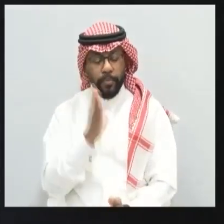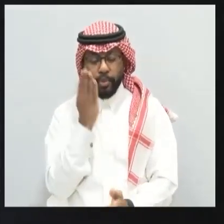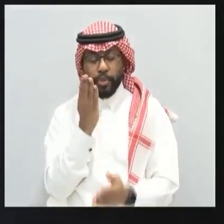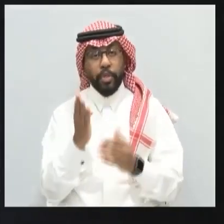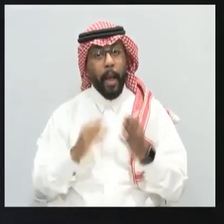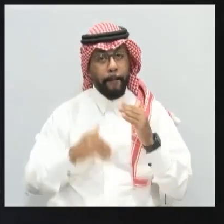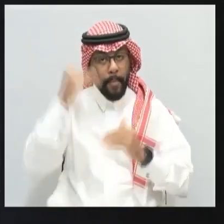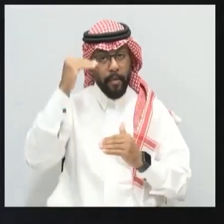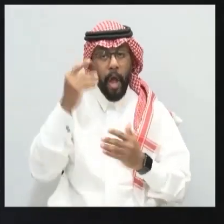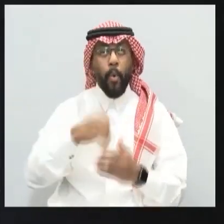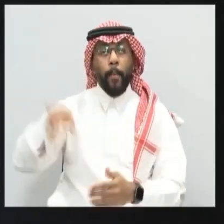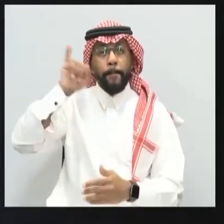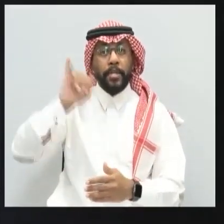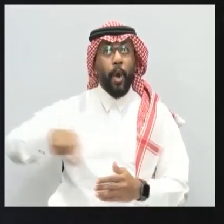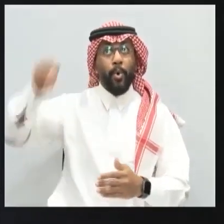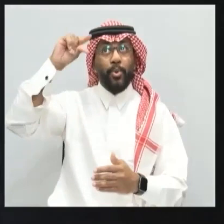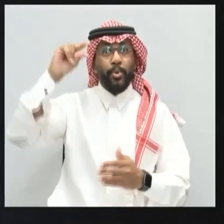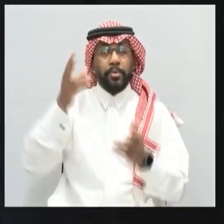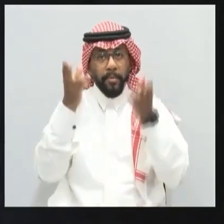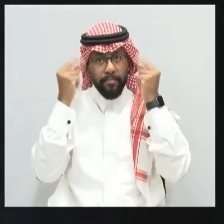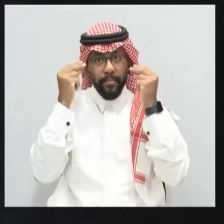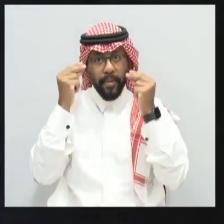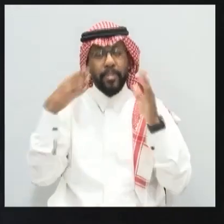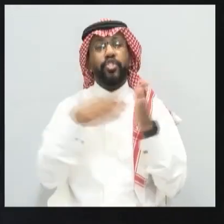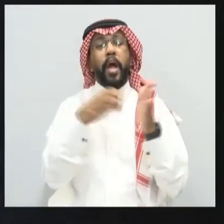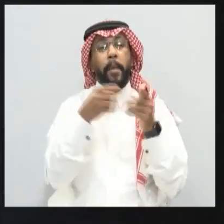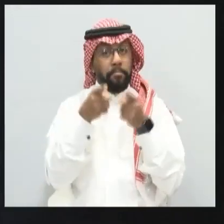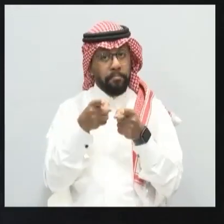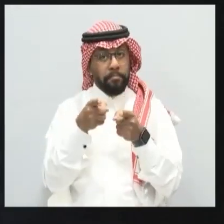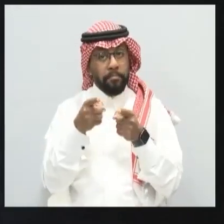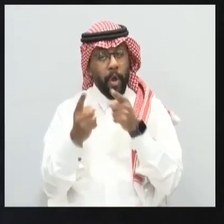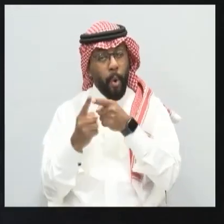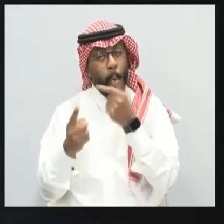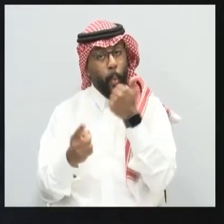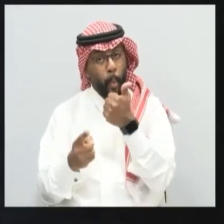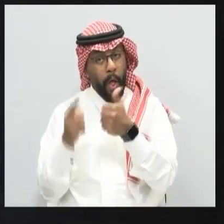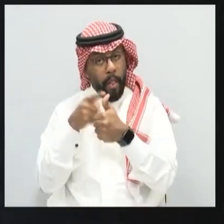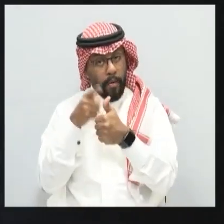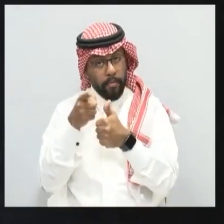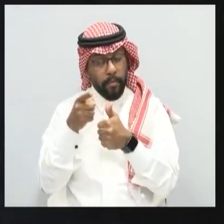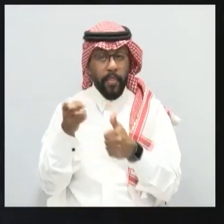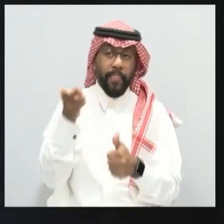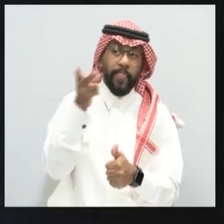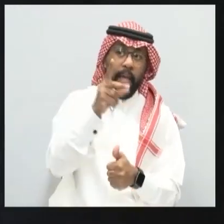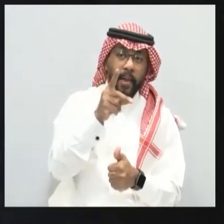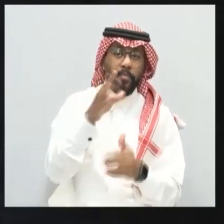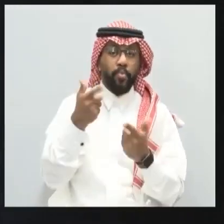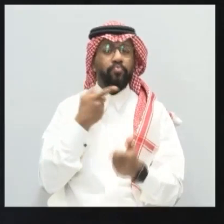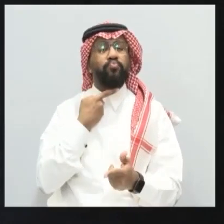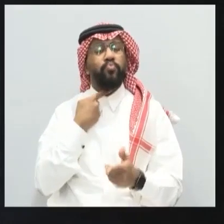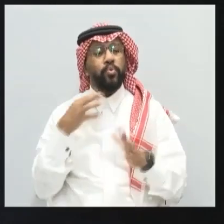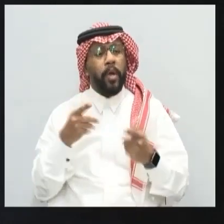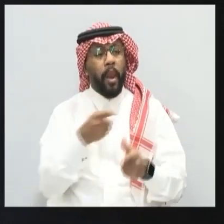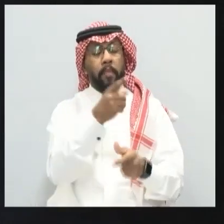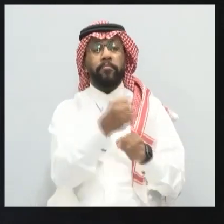الدراسات العليا هذا الخيار الاول سيكون امامك طبعا من المهم جدا ان تختار هل ستكمل دراستك ام